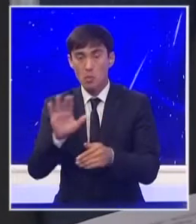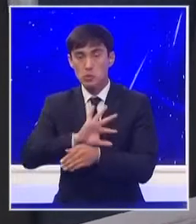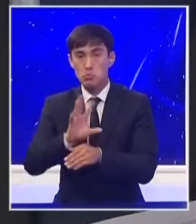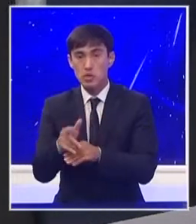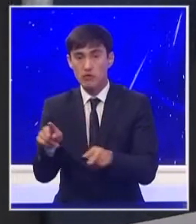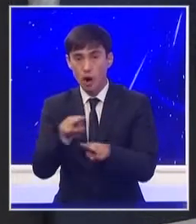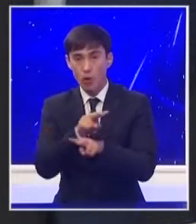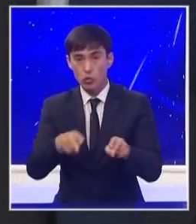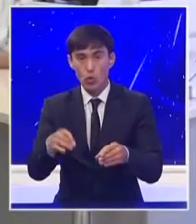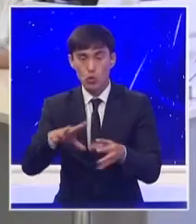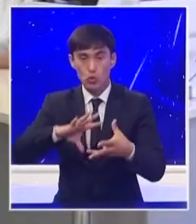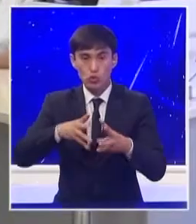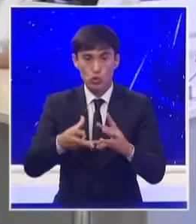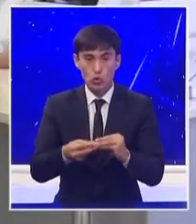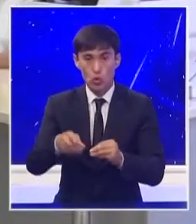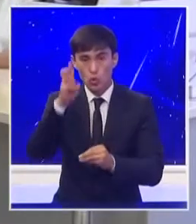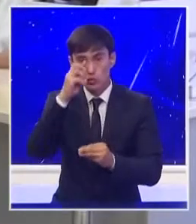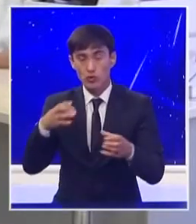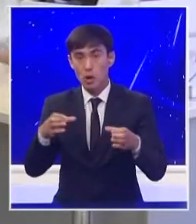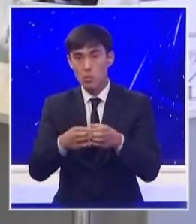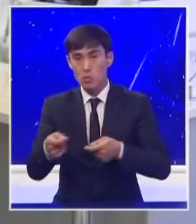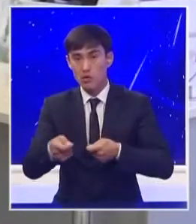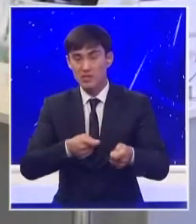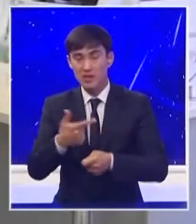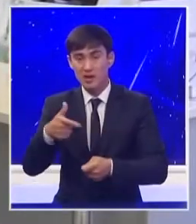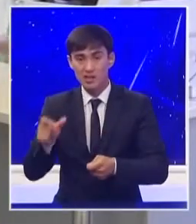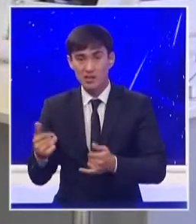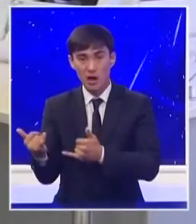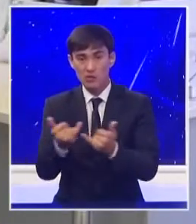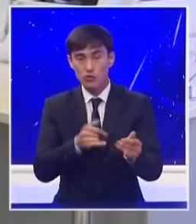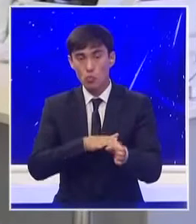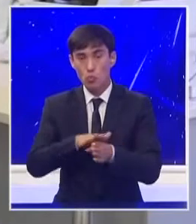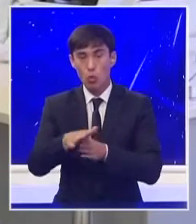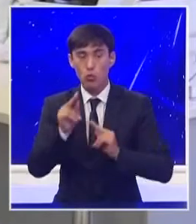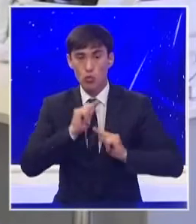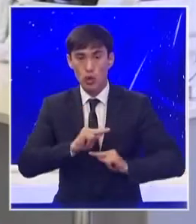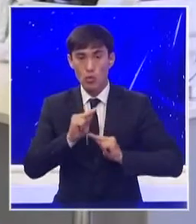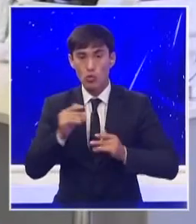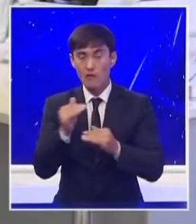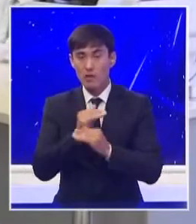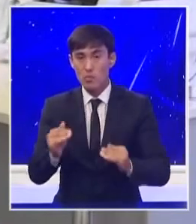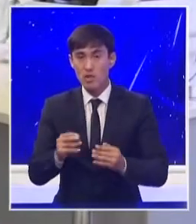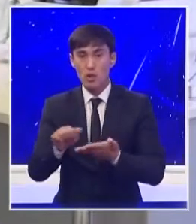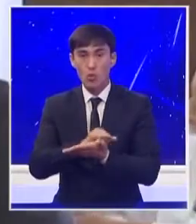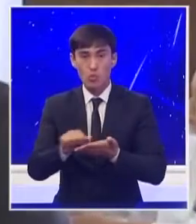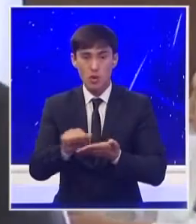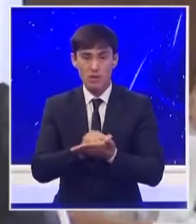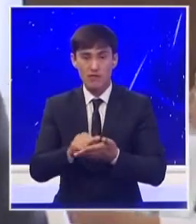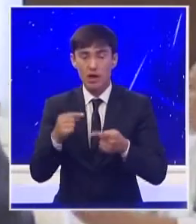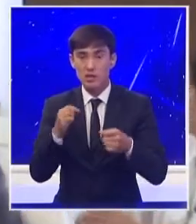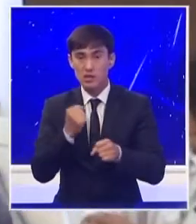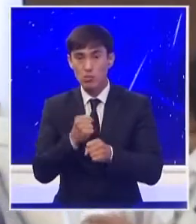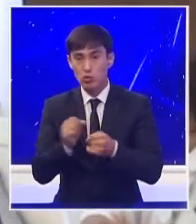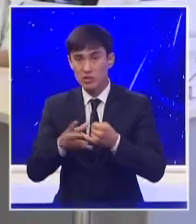обеспечивающими контроль и учет. Государственная корпорация «Правительство для граждан» оказывает полную работу по оформлению документов от